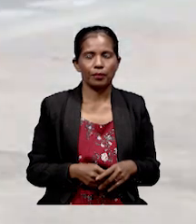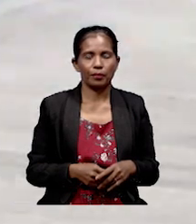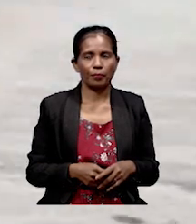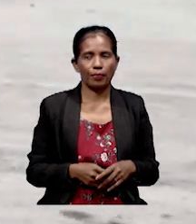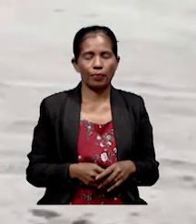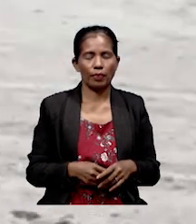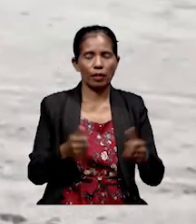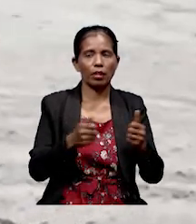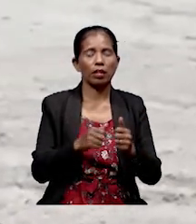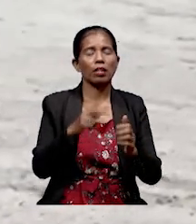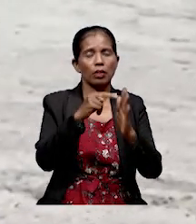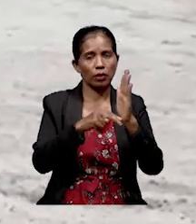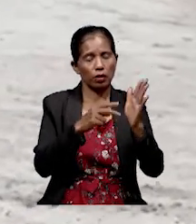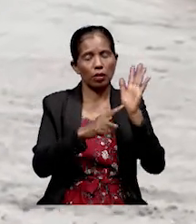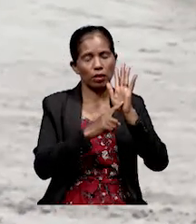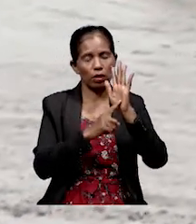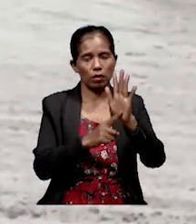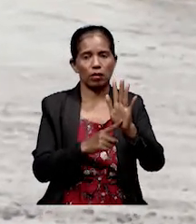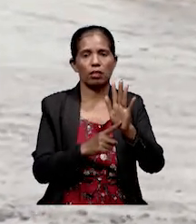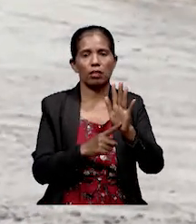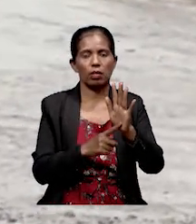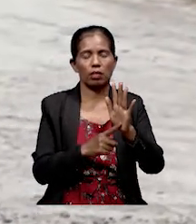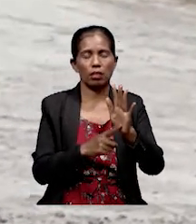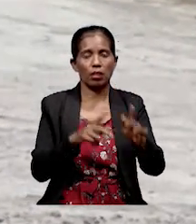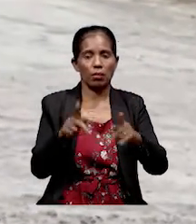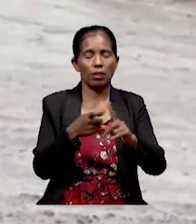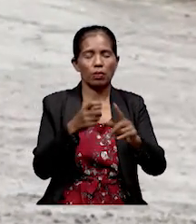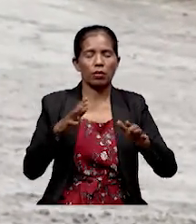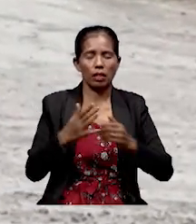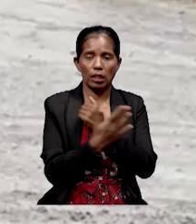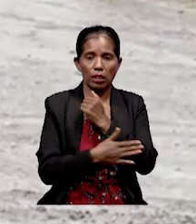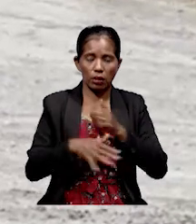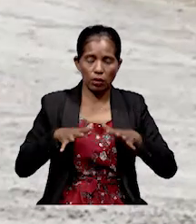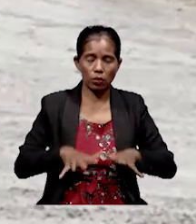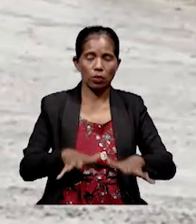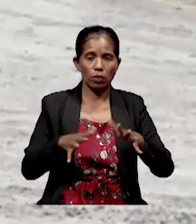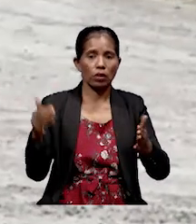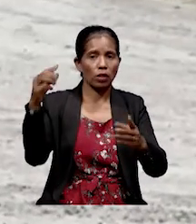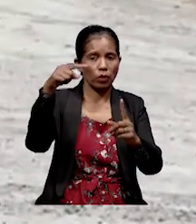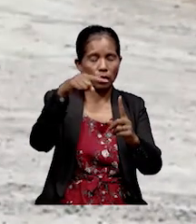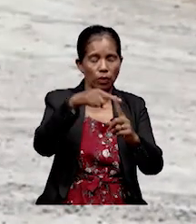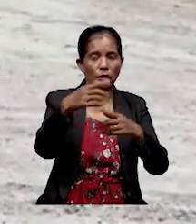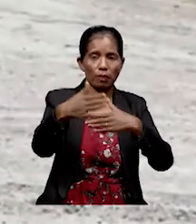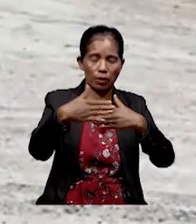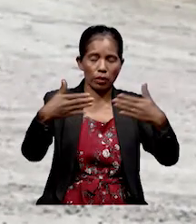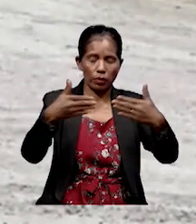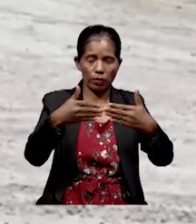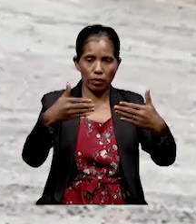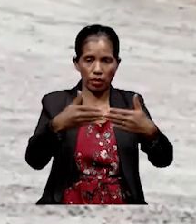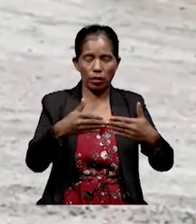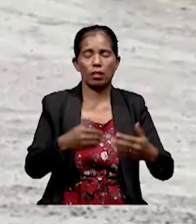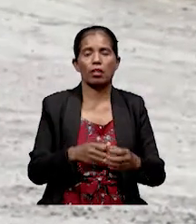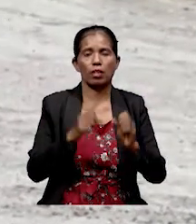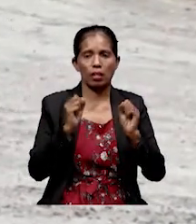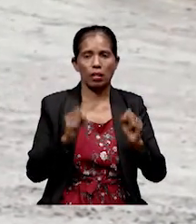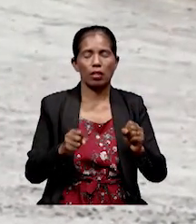Agência Notícia Rússia RIA Novosti informa, delegação Rússia toia Belovskaya Pushcha, basic fronteira Bielorússia-Polônia,